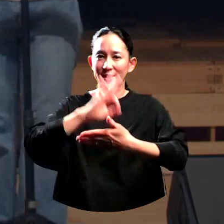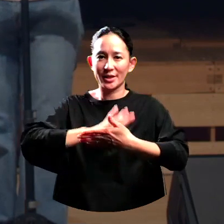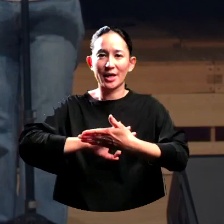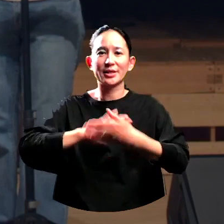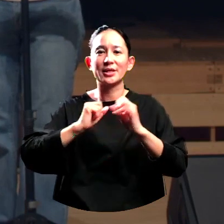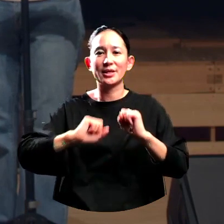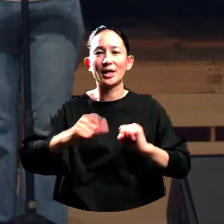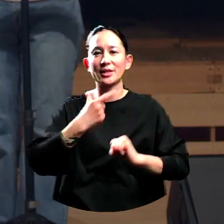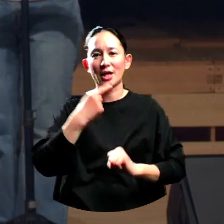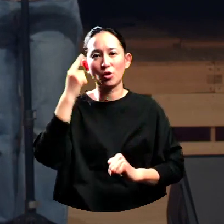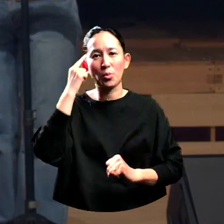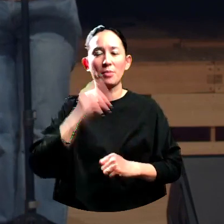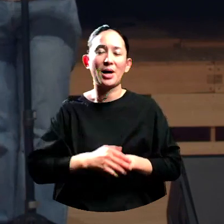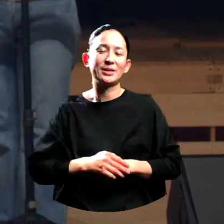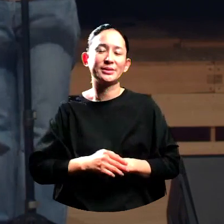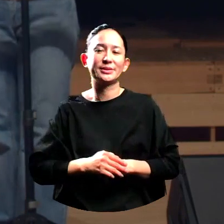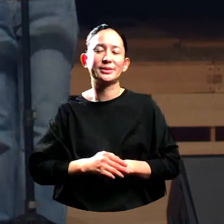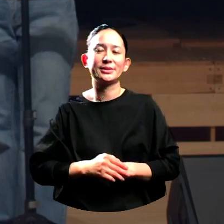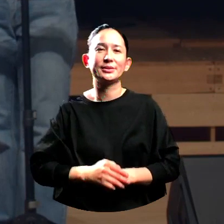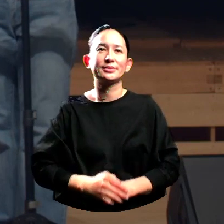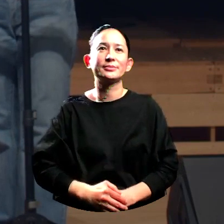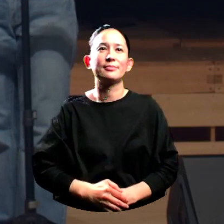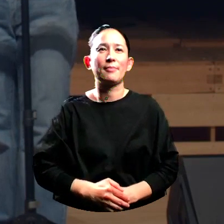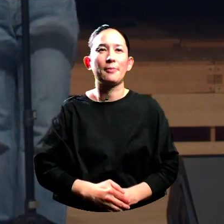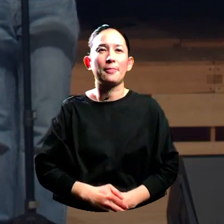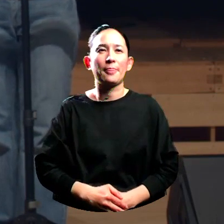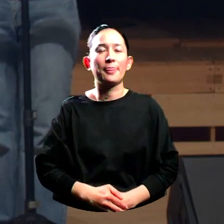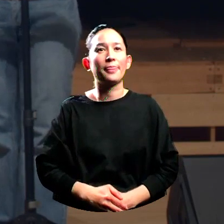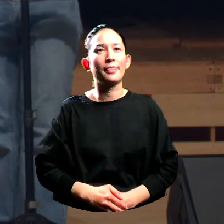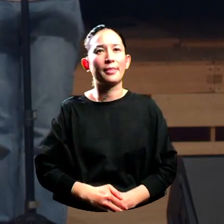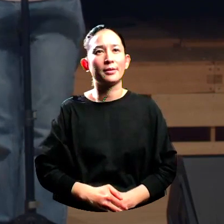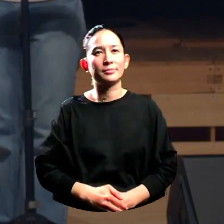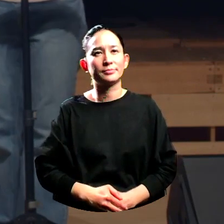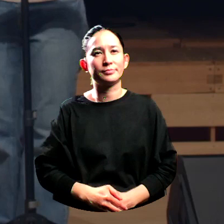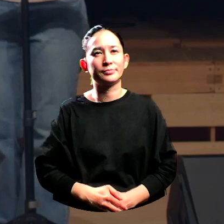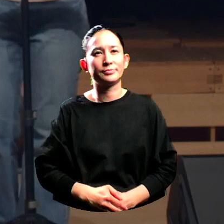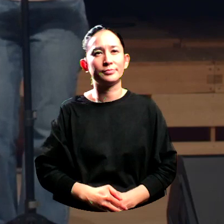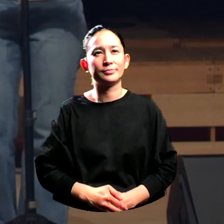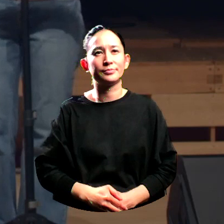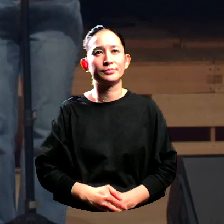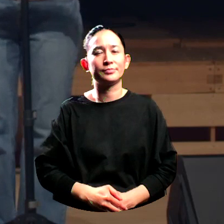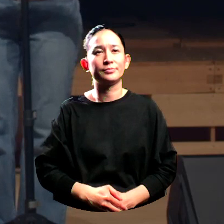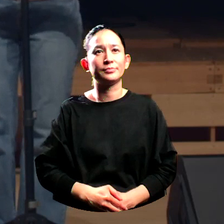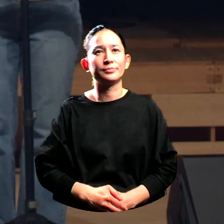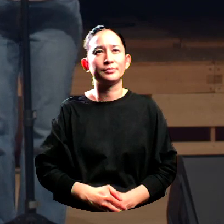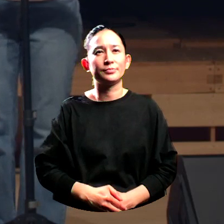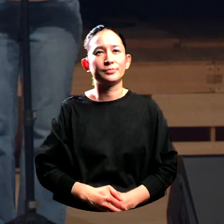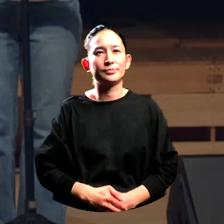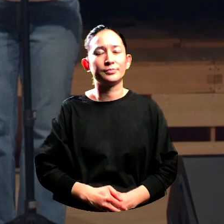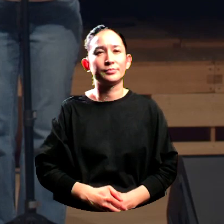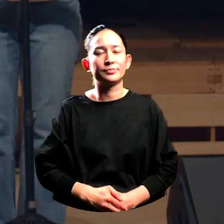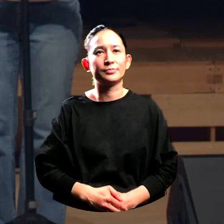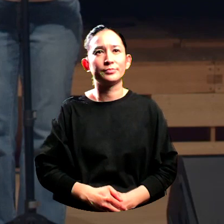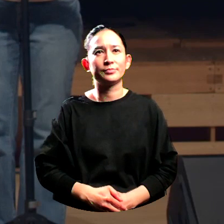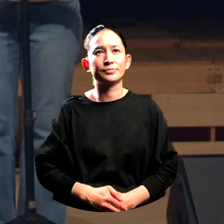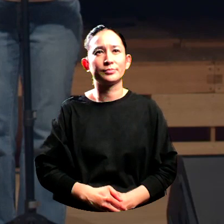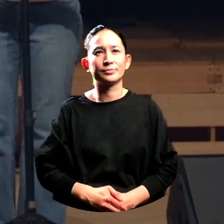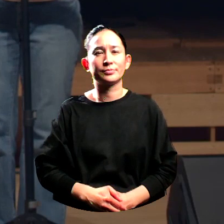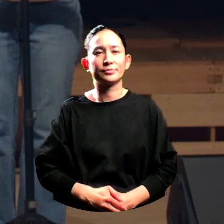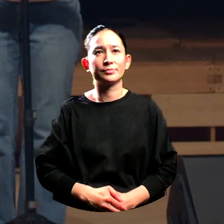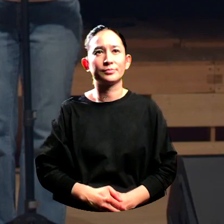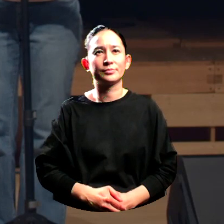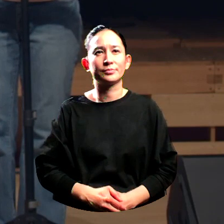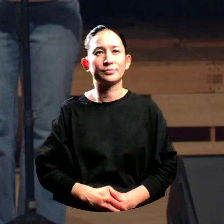間を持ちたいと思います。 So, there's this verse that I just happened to come uponAnd it's